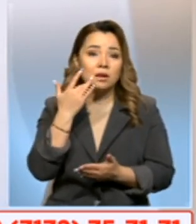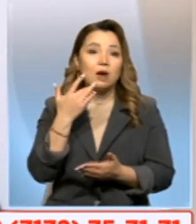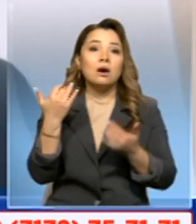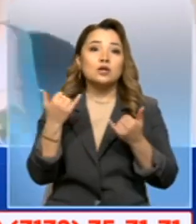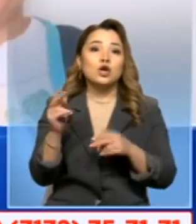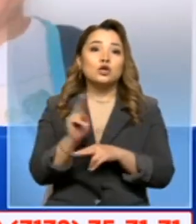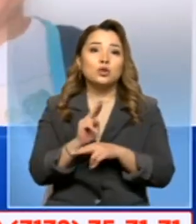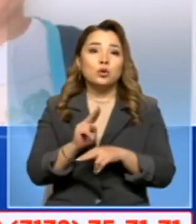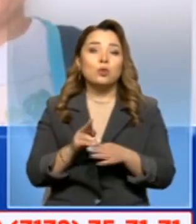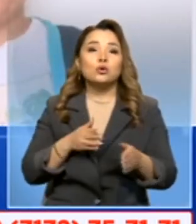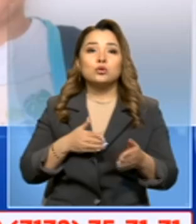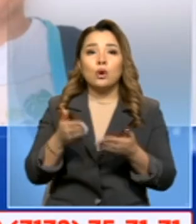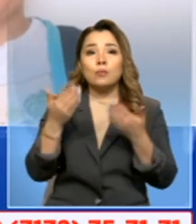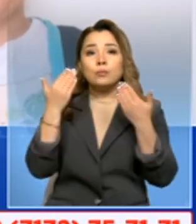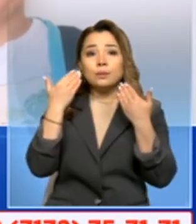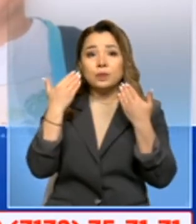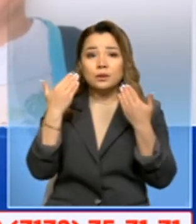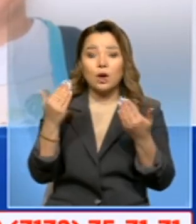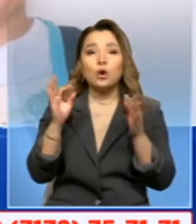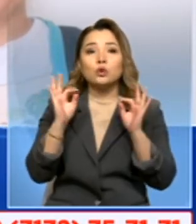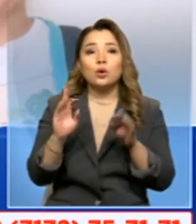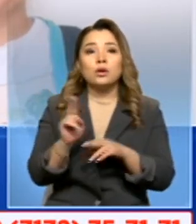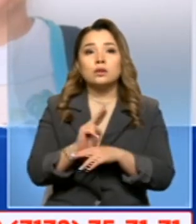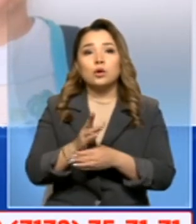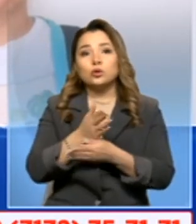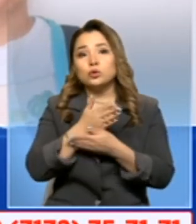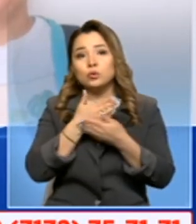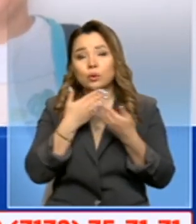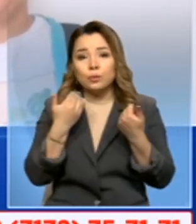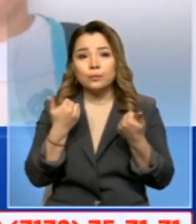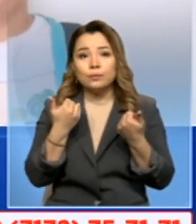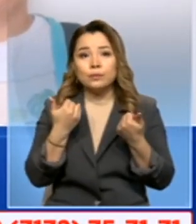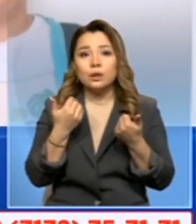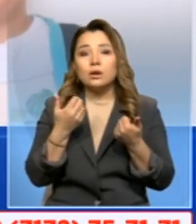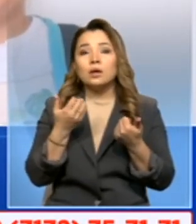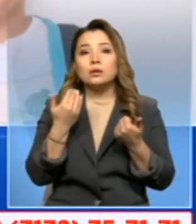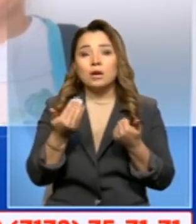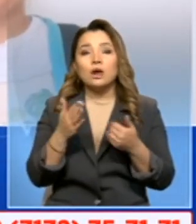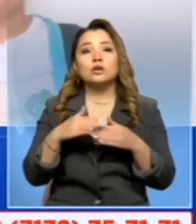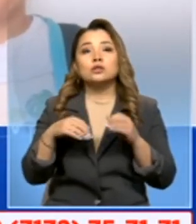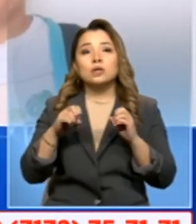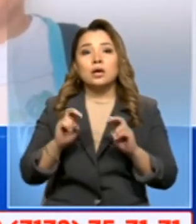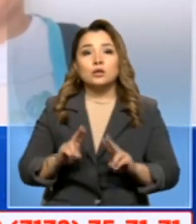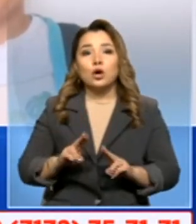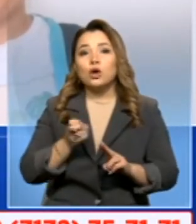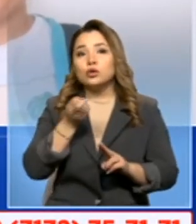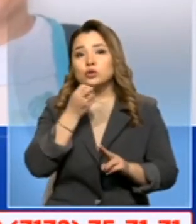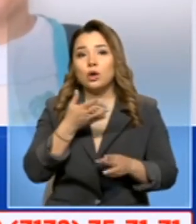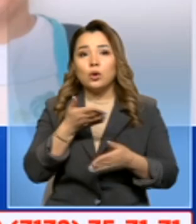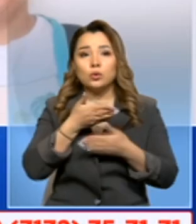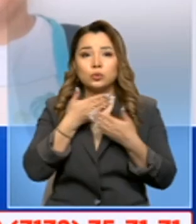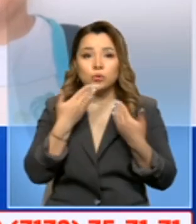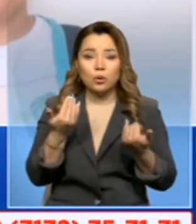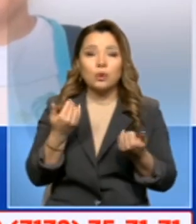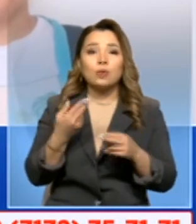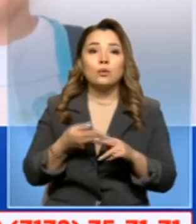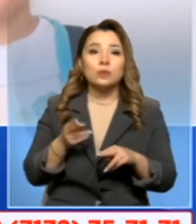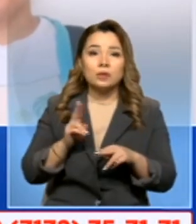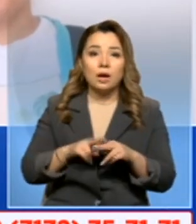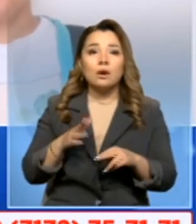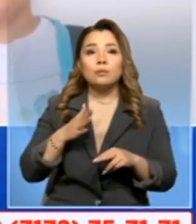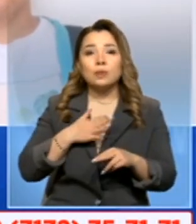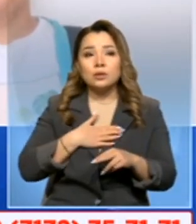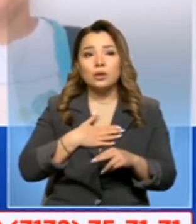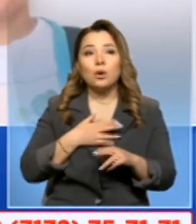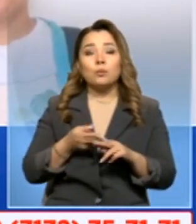Емдік жолын білмейтін, яғни дұрыс емденетін жақсы маман болған жоқ. Сондықтан мен